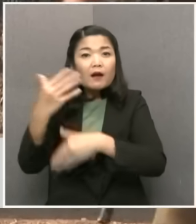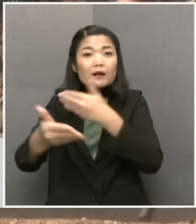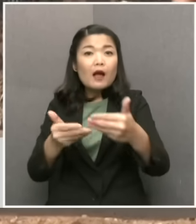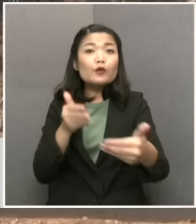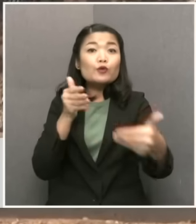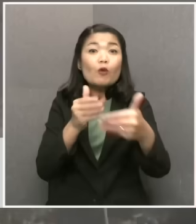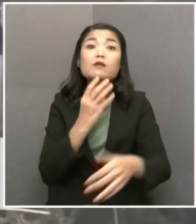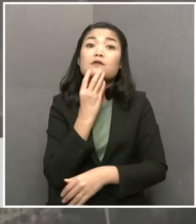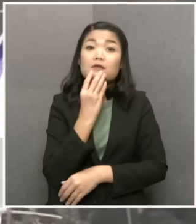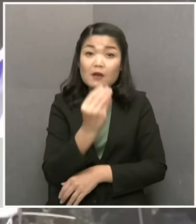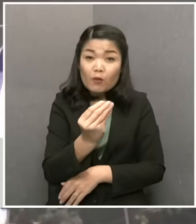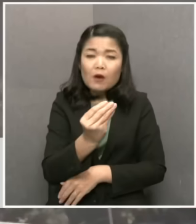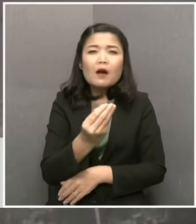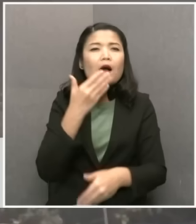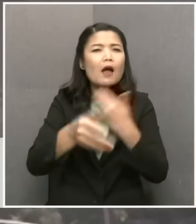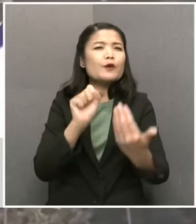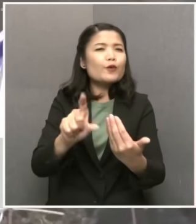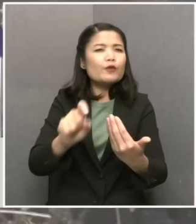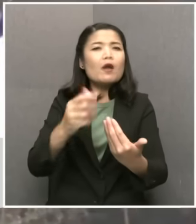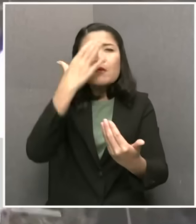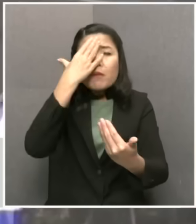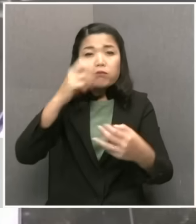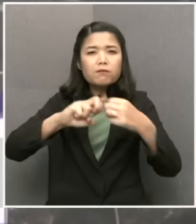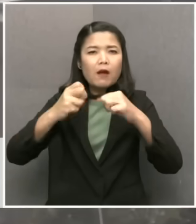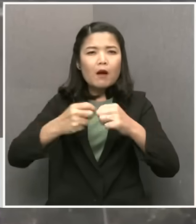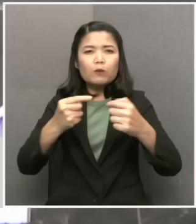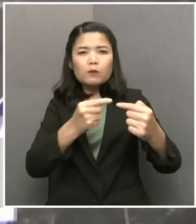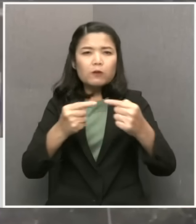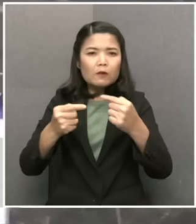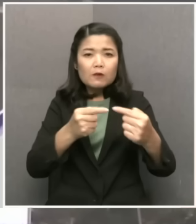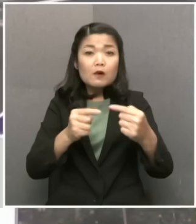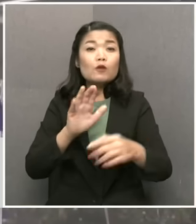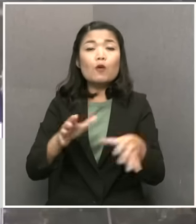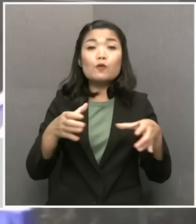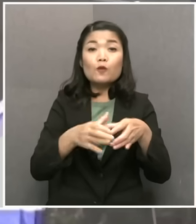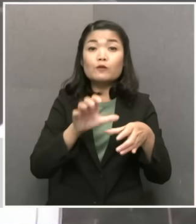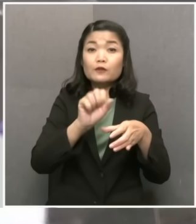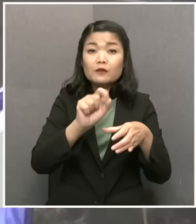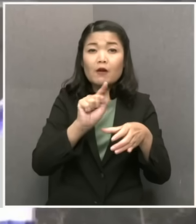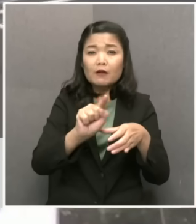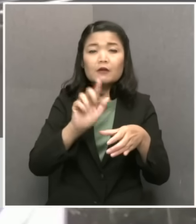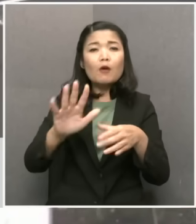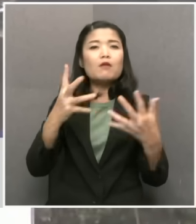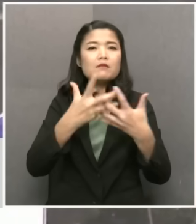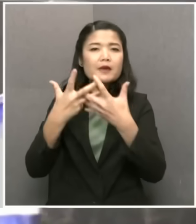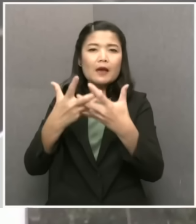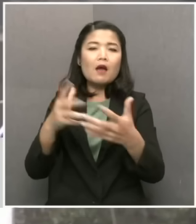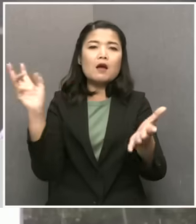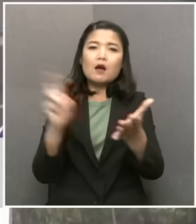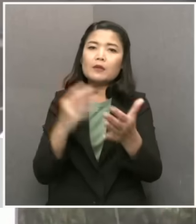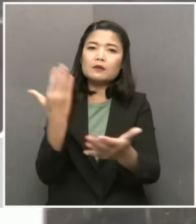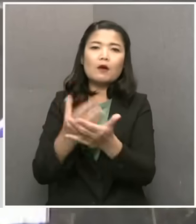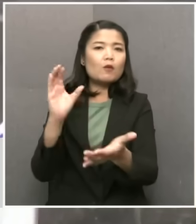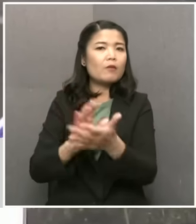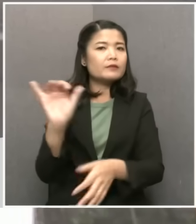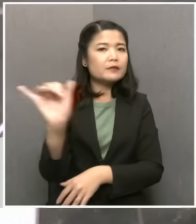เอลเกิดขึ้นท่ามกลางการถกเถียงทางการเมืองของพรรคฝ่ายค้านรีพับลิกันที่ยังไม่ยอมอนุมัติงบประมาณ